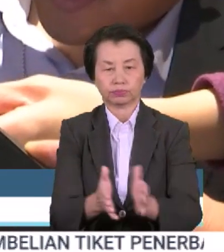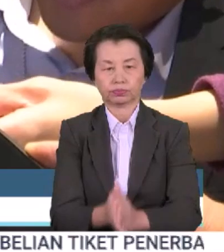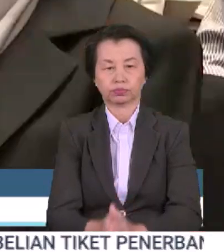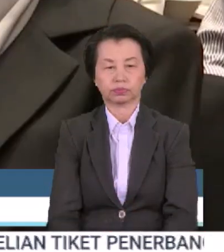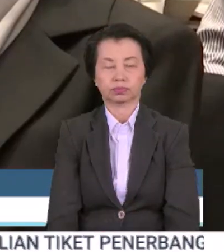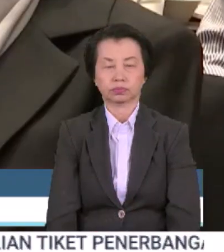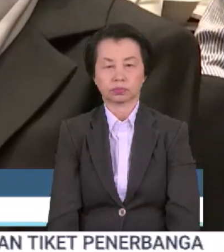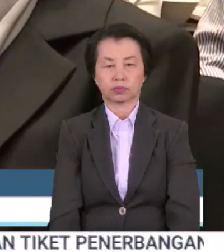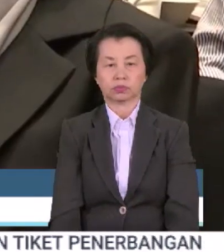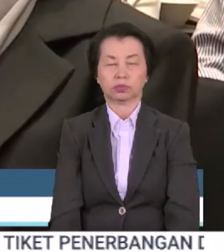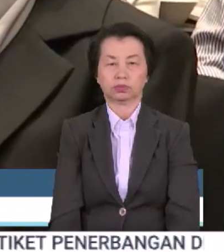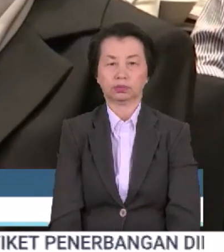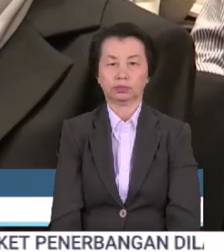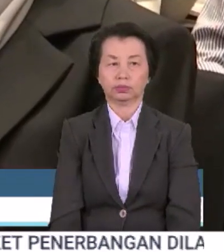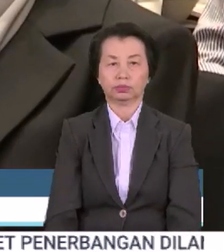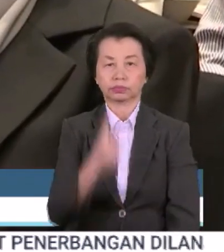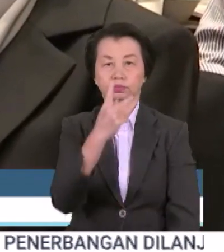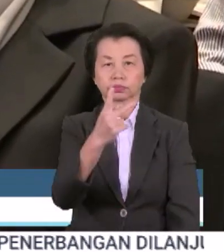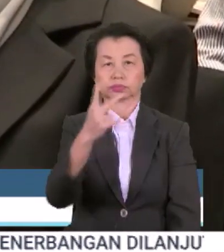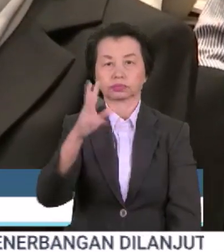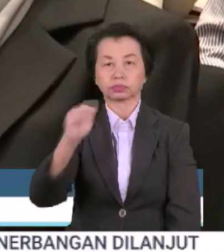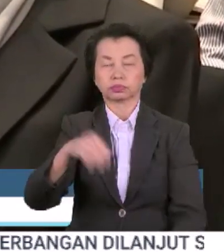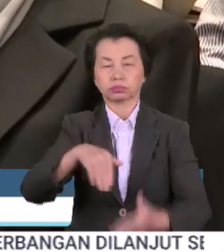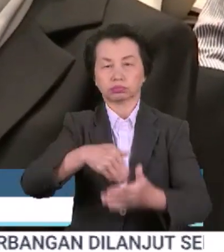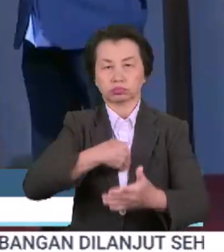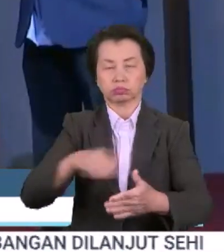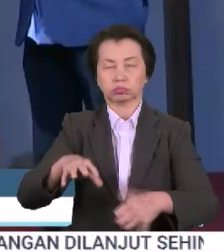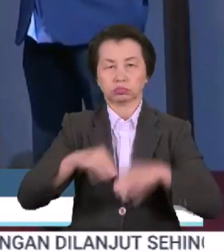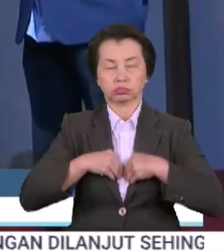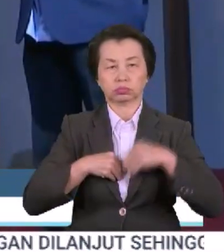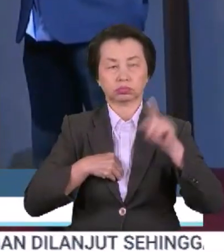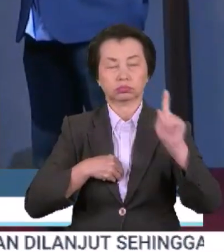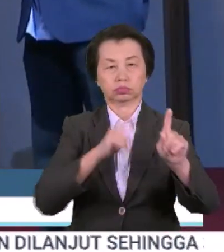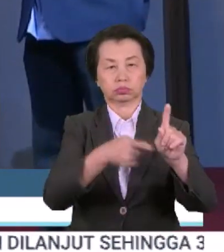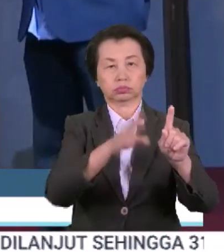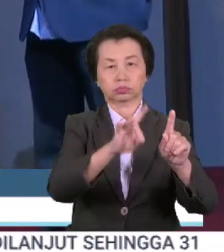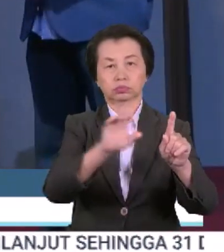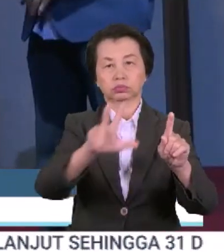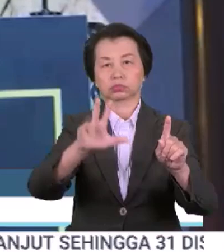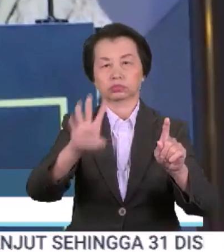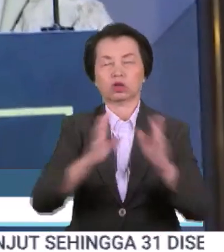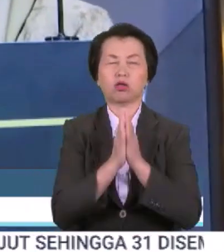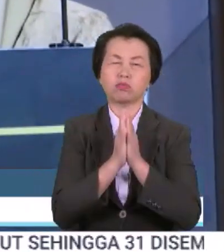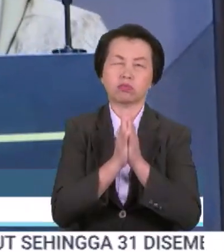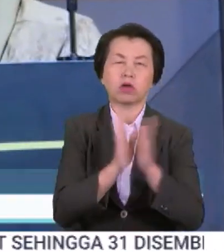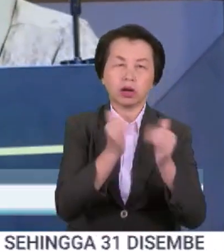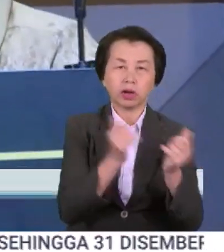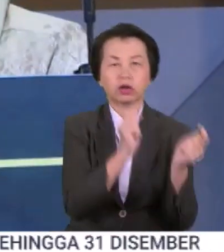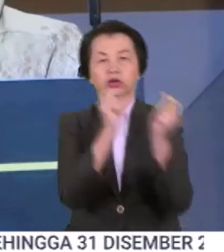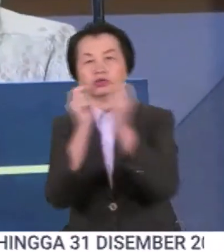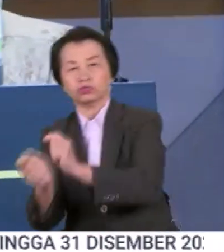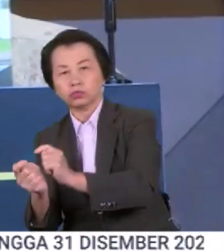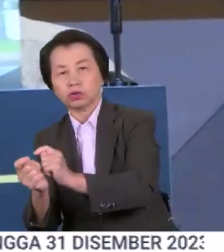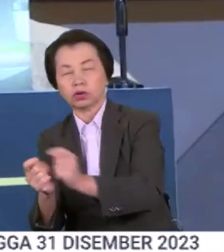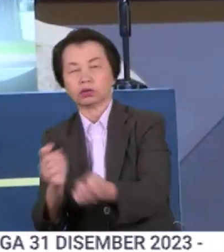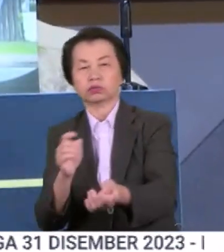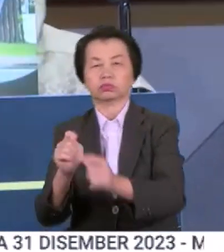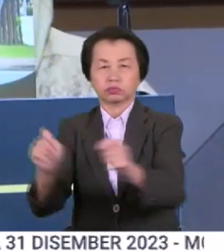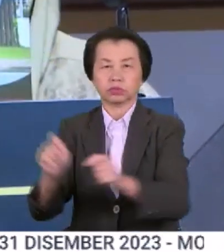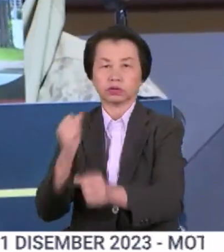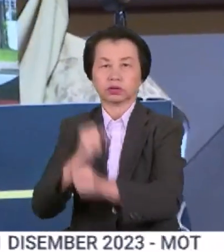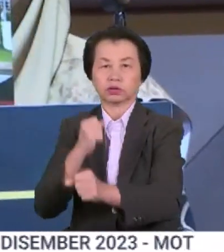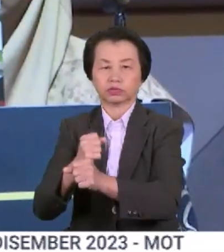tersebut. KKM sebelum ini menerima 1,834 rayuan pertukaran penempatan pegawai